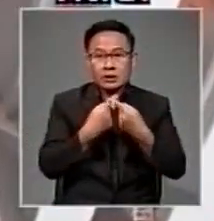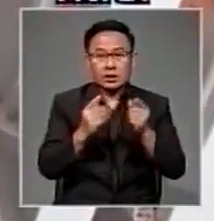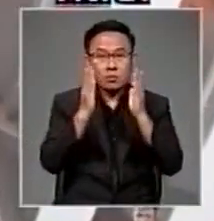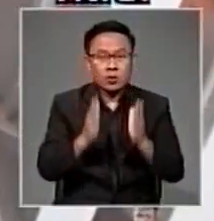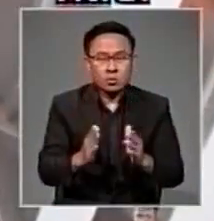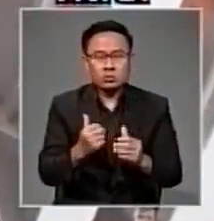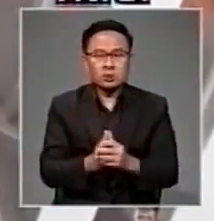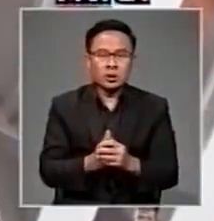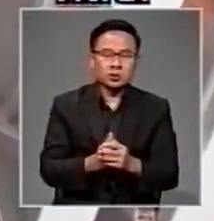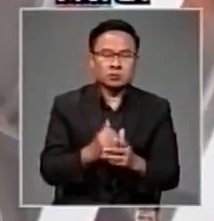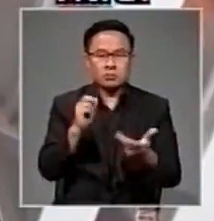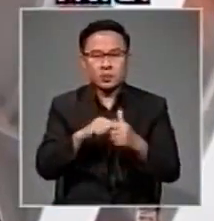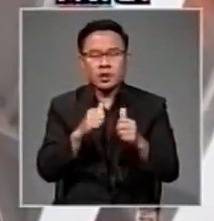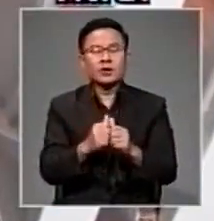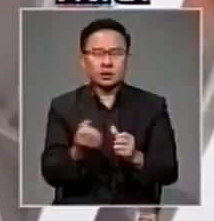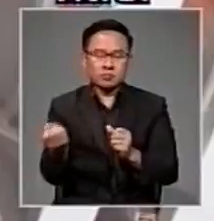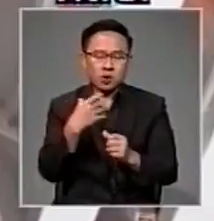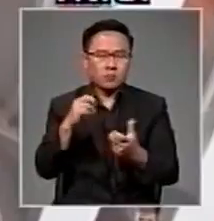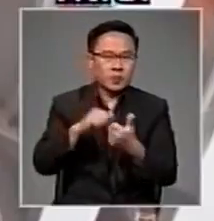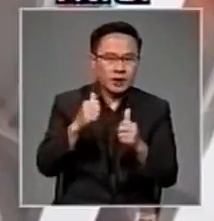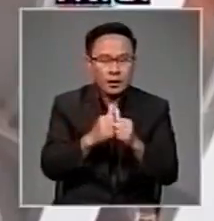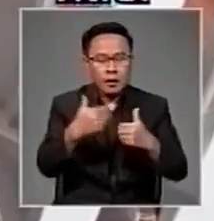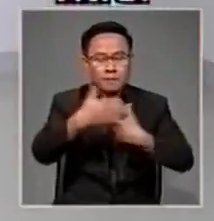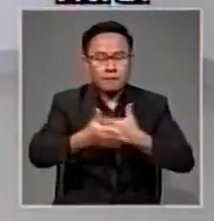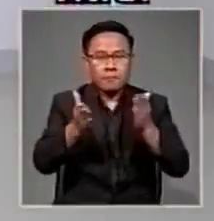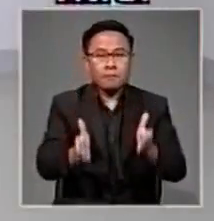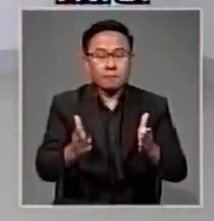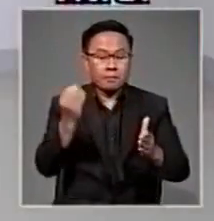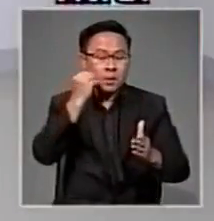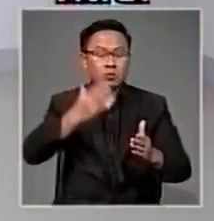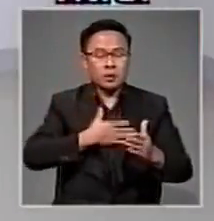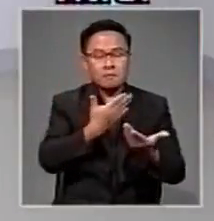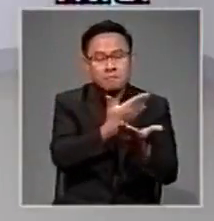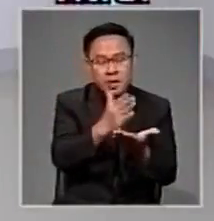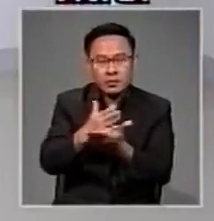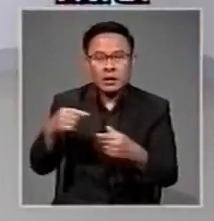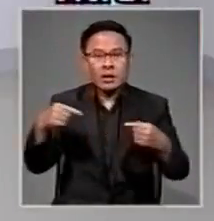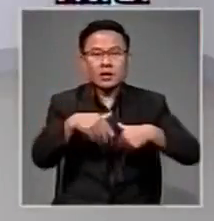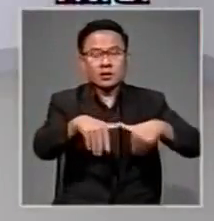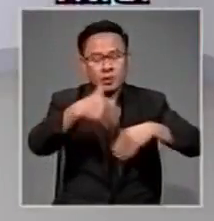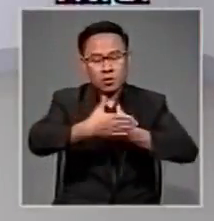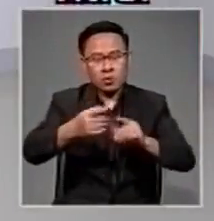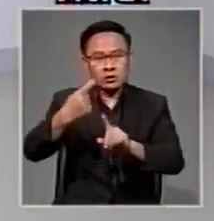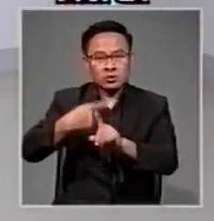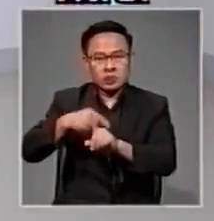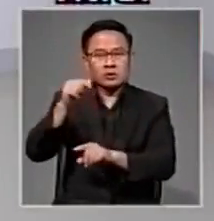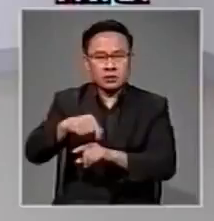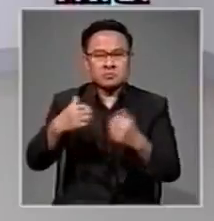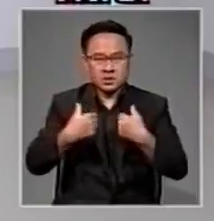ที่มั่นใจแต่ได้มีที่ทำไม่ได้คือบางคนเนี่ยอาจจะเป็นมีผลประโยชน์ที่บอกว่านะครับไปซอยบ้านให้ชุมช